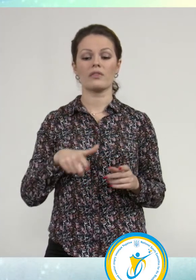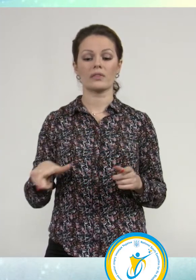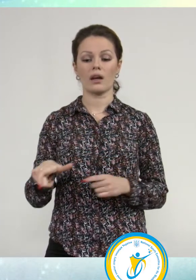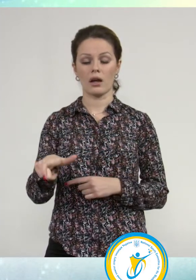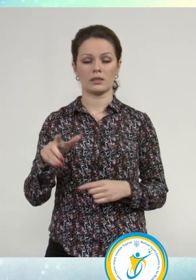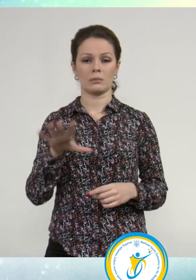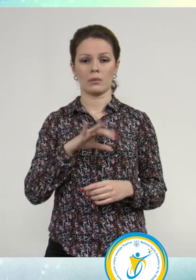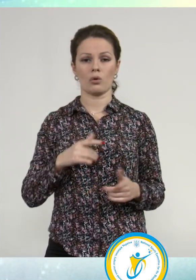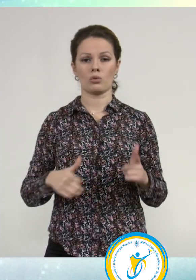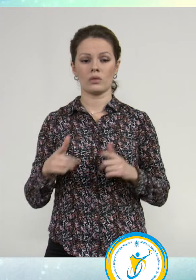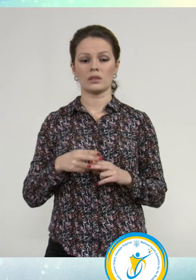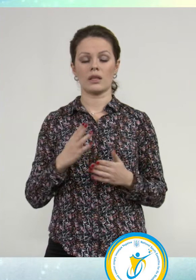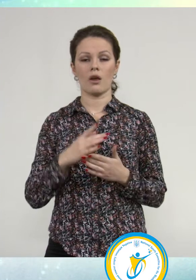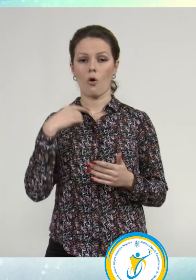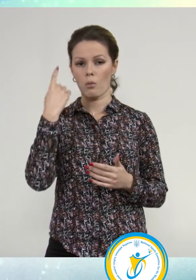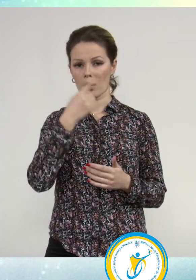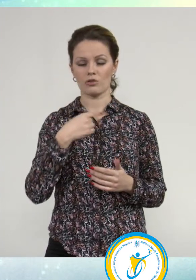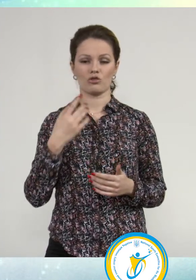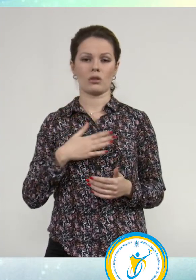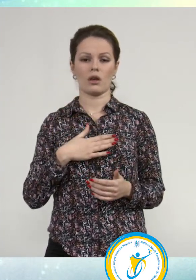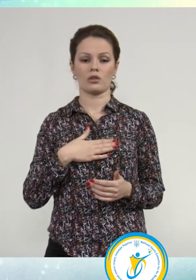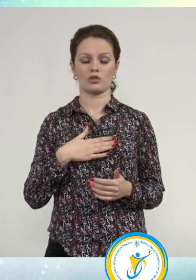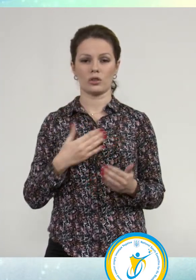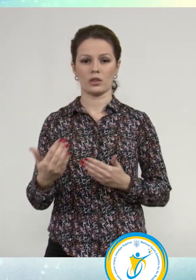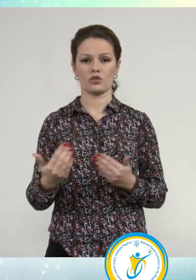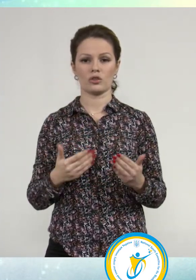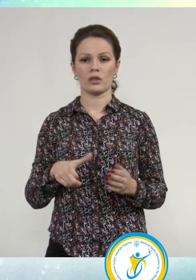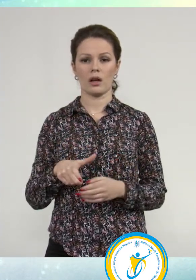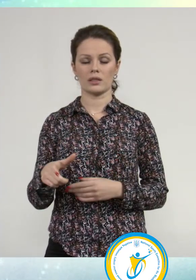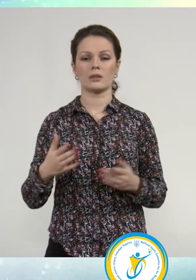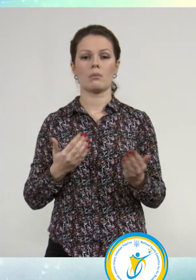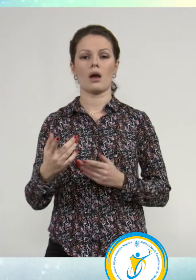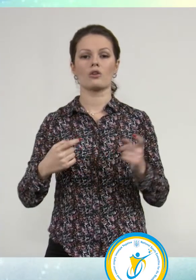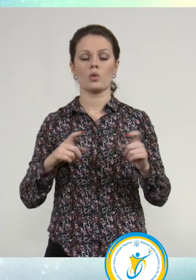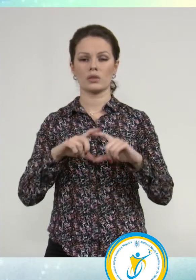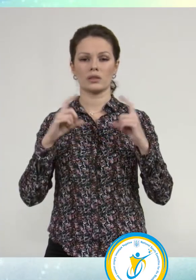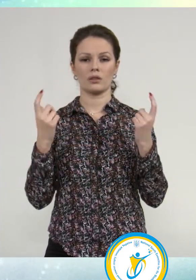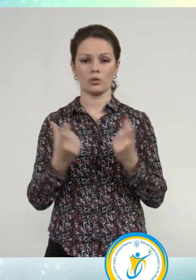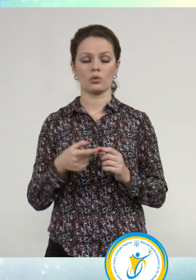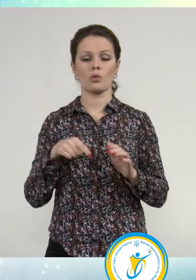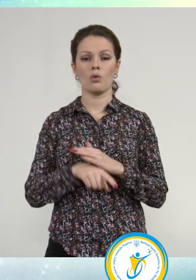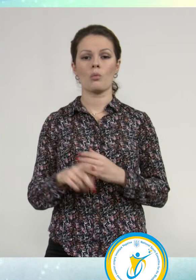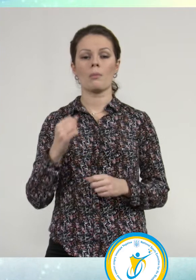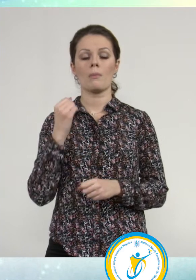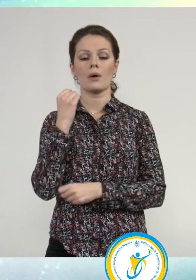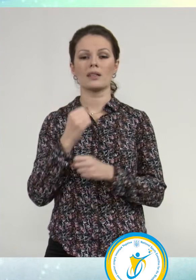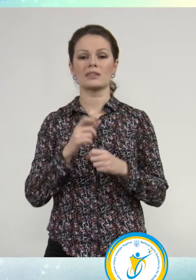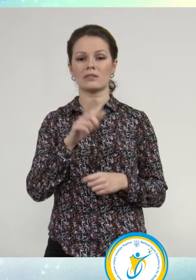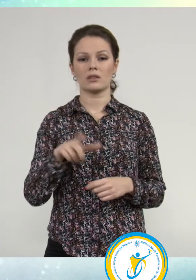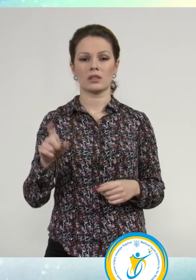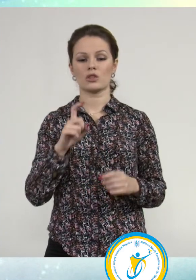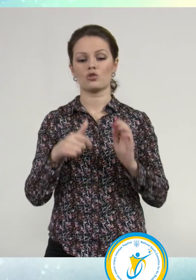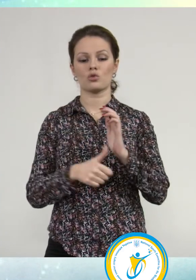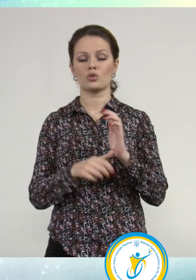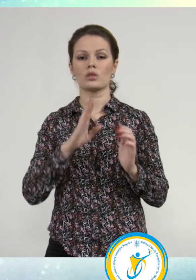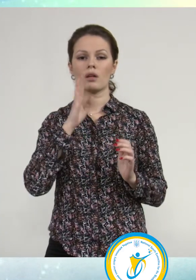знаєте, для нас це є обличчям, наші лижні траси, біатлонний стадіон, тому працівники 6-ї ранку